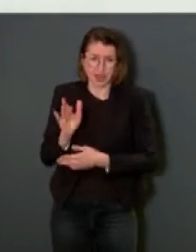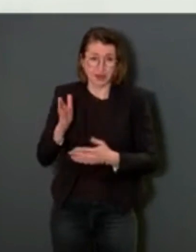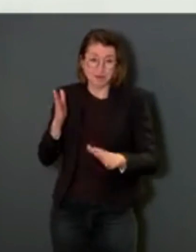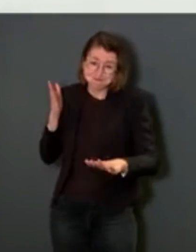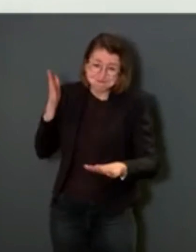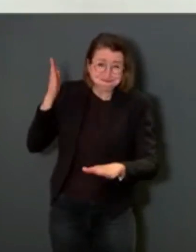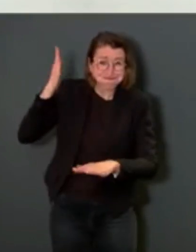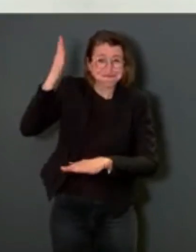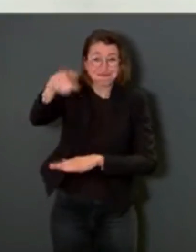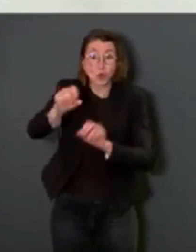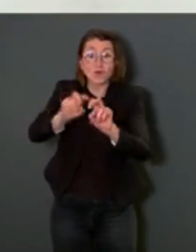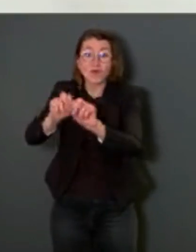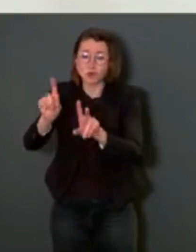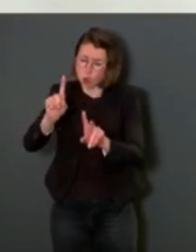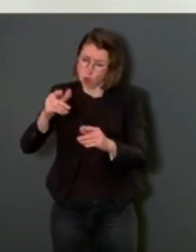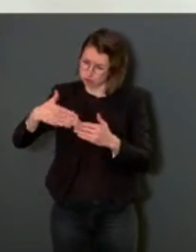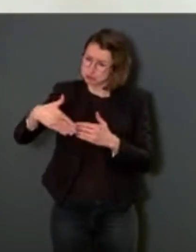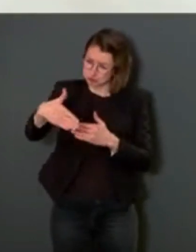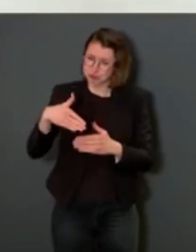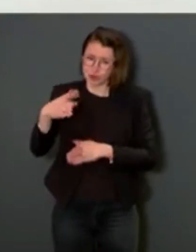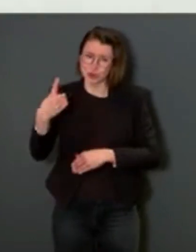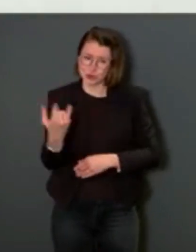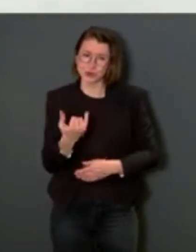viendra uniquement à une condition.